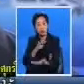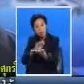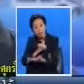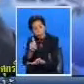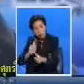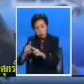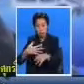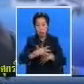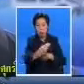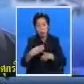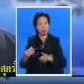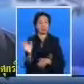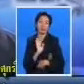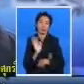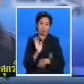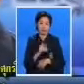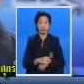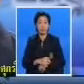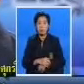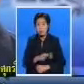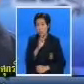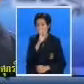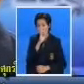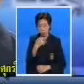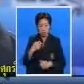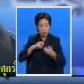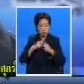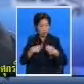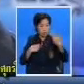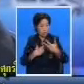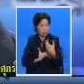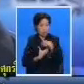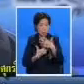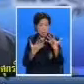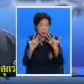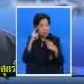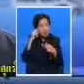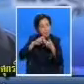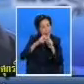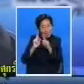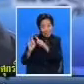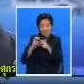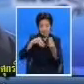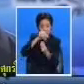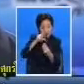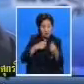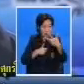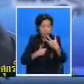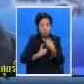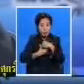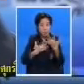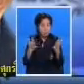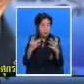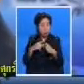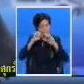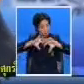อย่างน้อย 3อย่างถ้าไม่มีจะทำให้นายกรัฐมนตรีกับรัฐบาลนี้ทำงานได้บุกไปข้างหน้าหรือเปล่าแต่เพราะมีเนี่ยมันก็